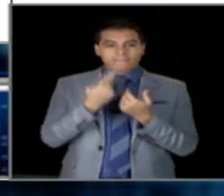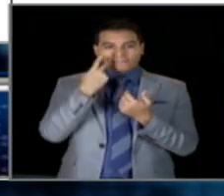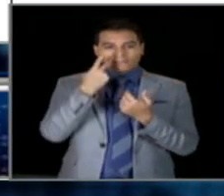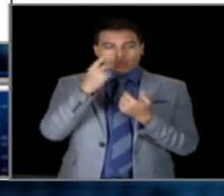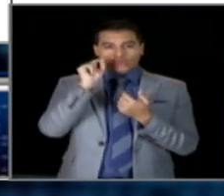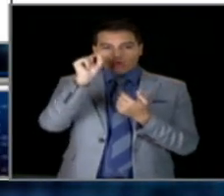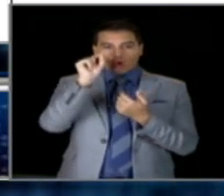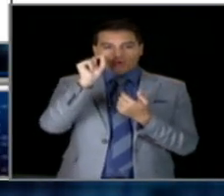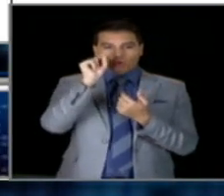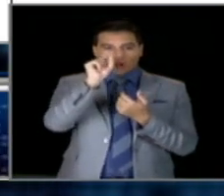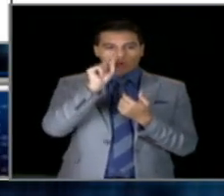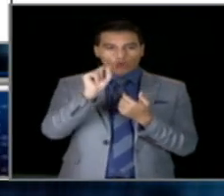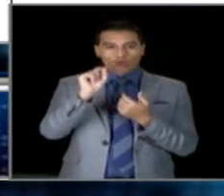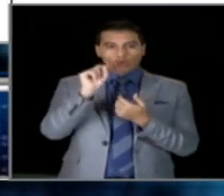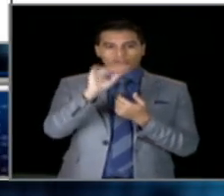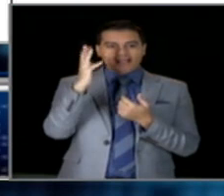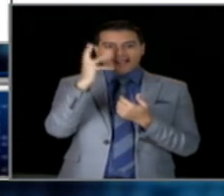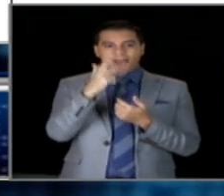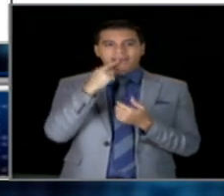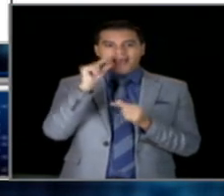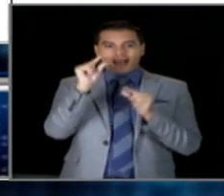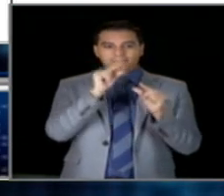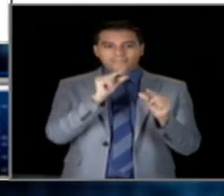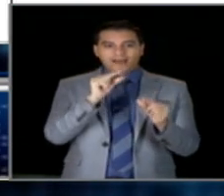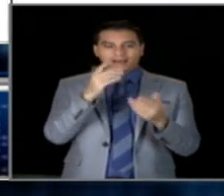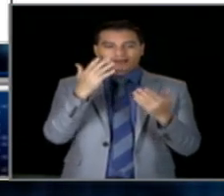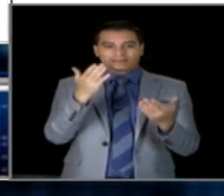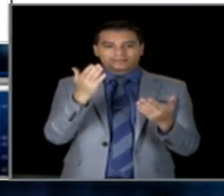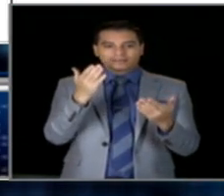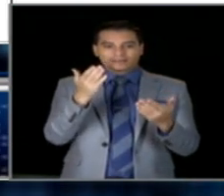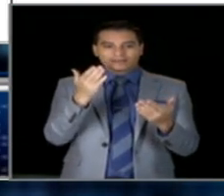كم عدد النقاط في المقولة بالصورة